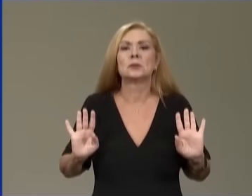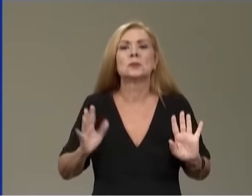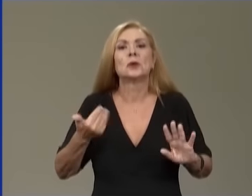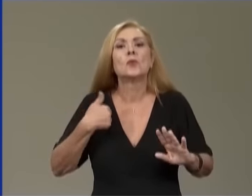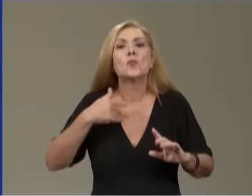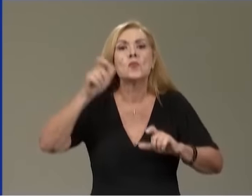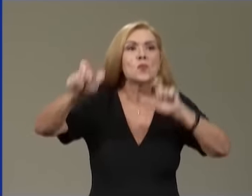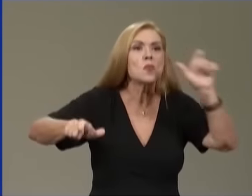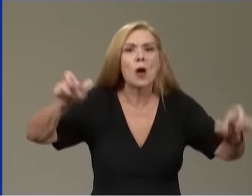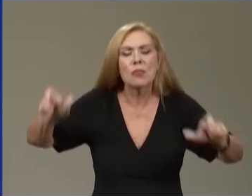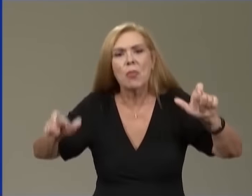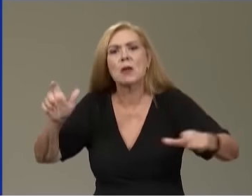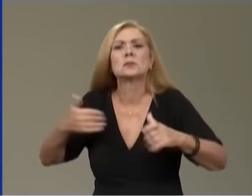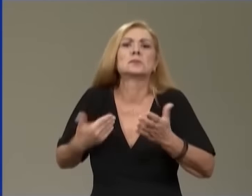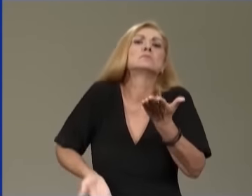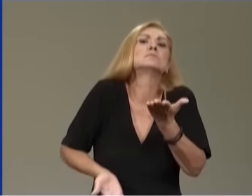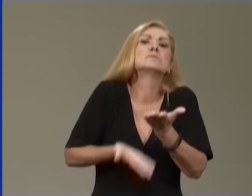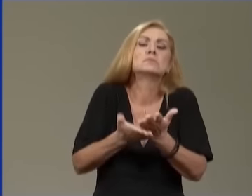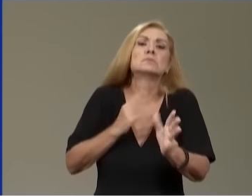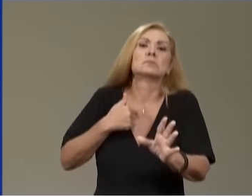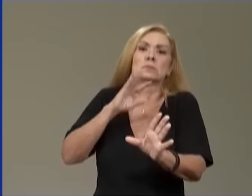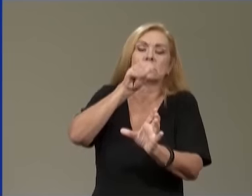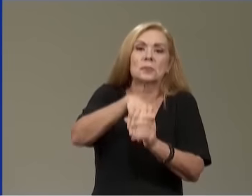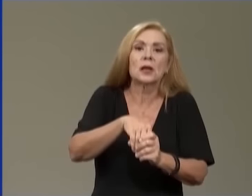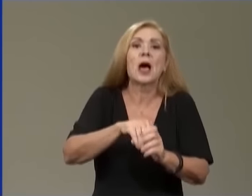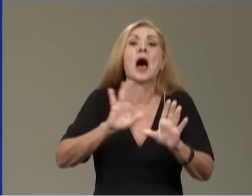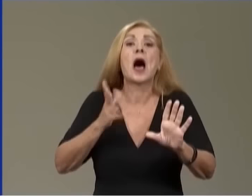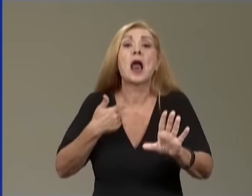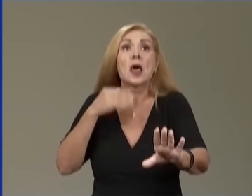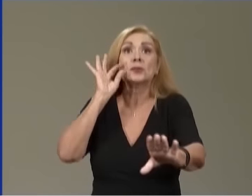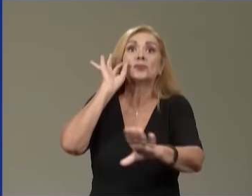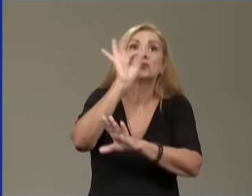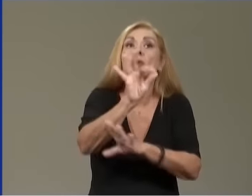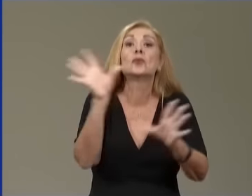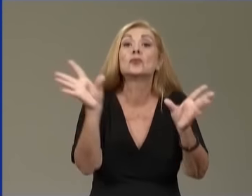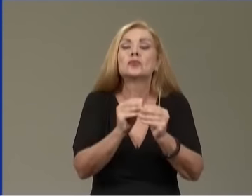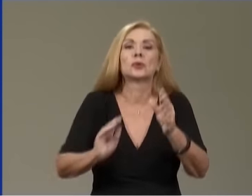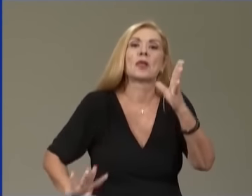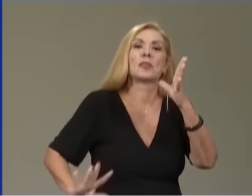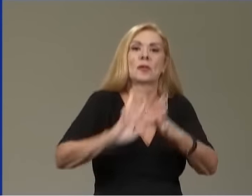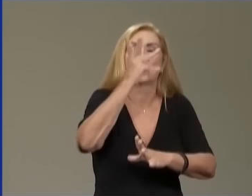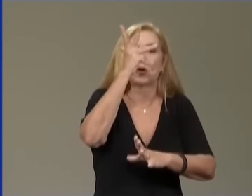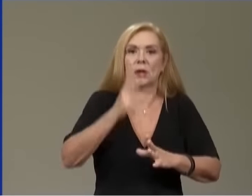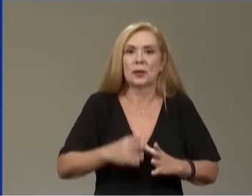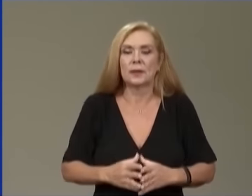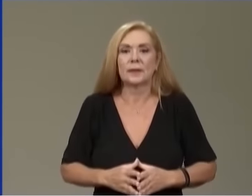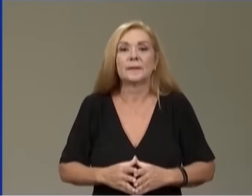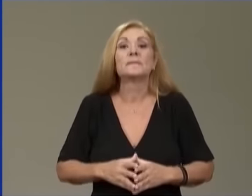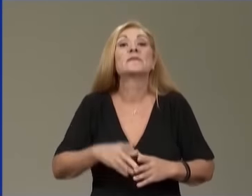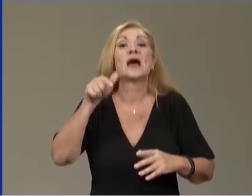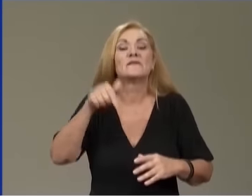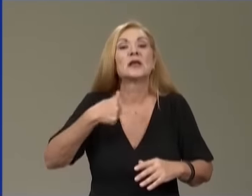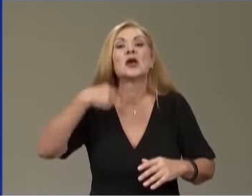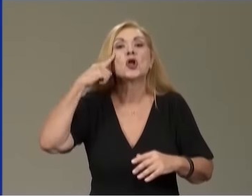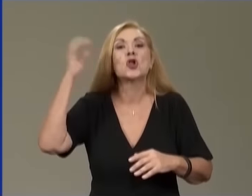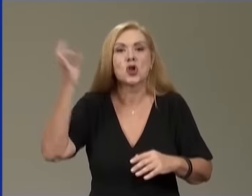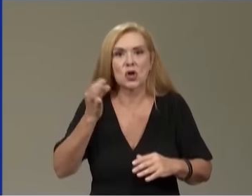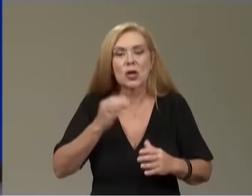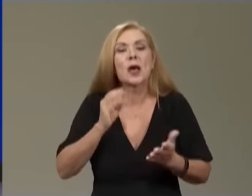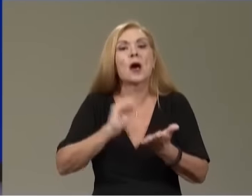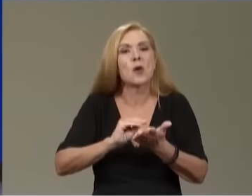μας αναλογική, αλλά τον προορισμό μας πάντοτε δημιουργικό. Με αυτή λοιπόν την λογική θέλω να ανακοινώσω δύο